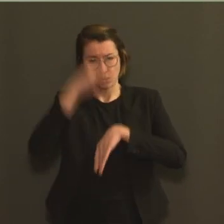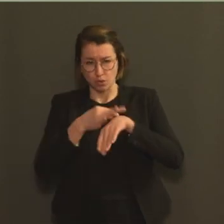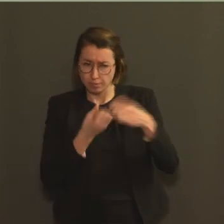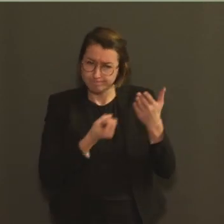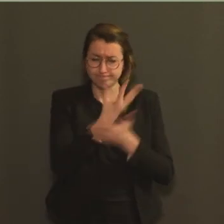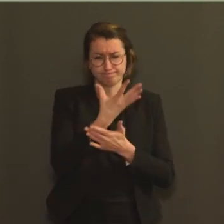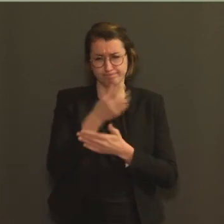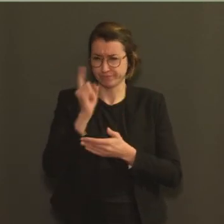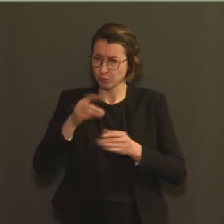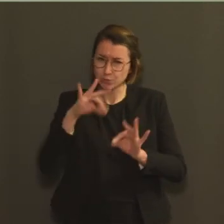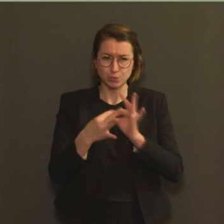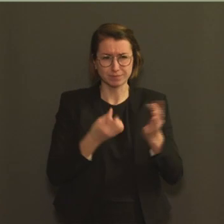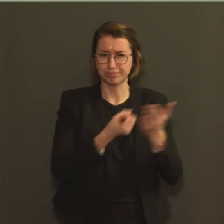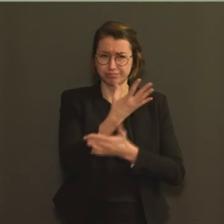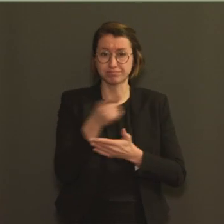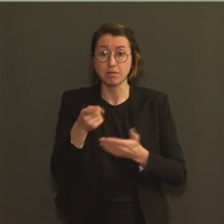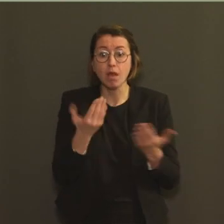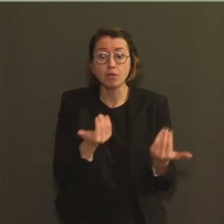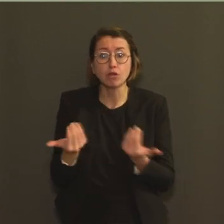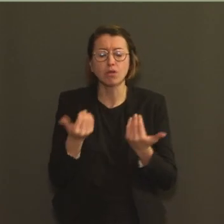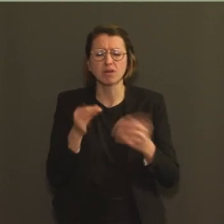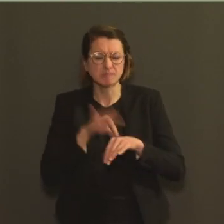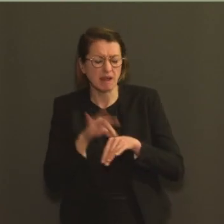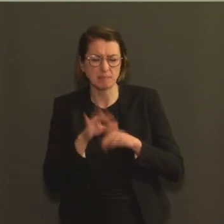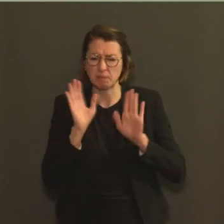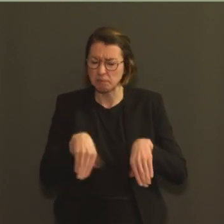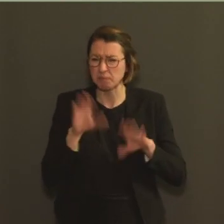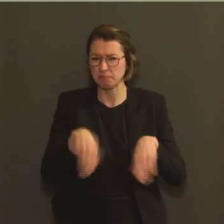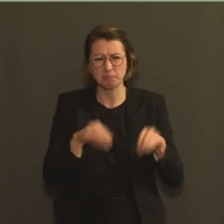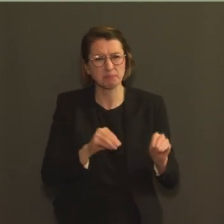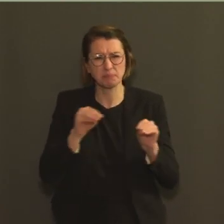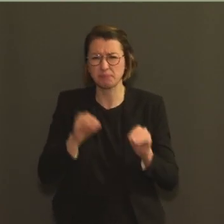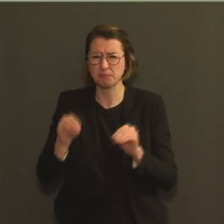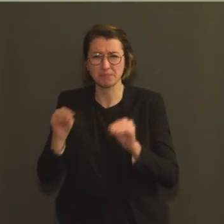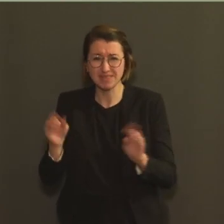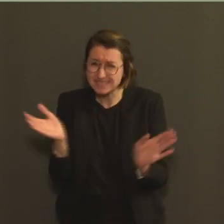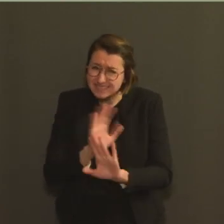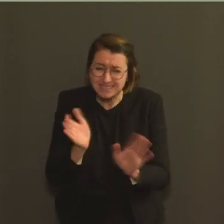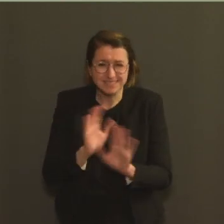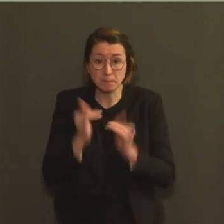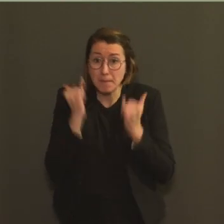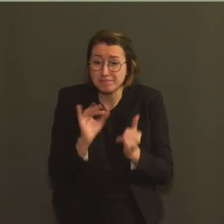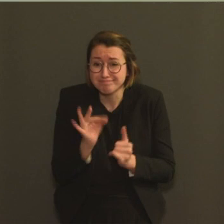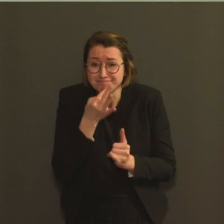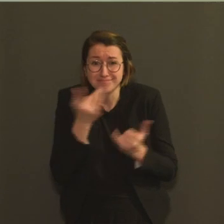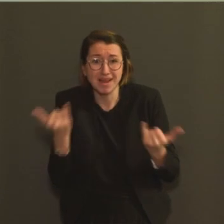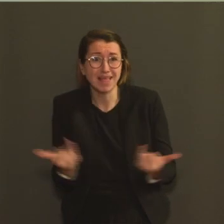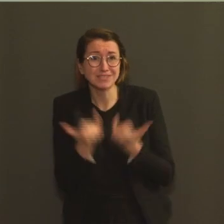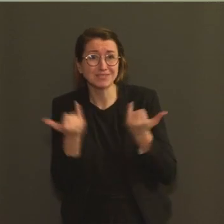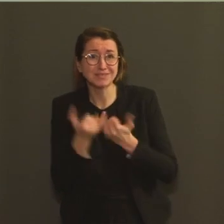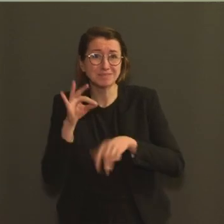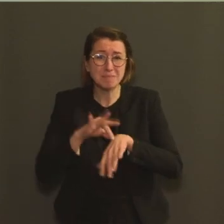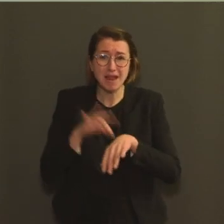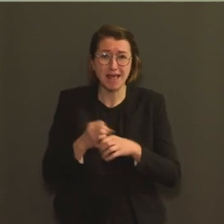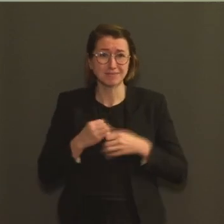le faire. Un syndrome grippal, une petite fièvre avec mal de gorge, une petite toux qui n'a pas d'autre explication allergique par